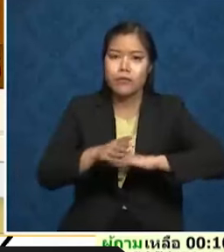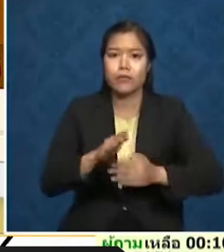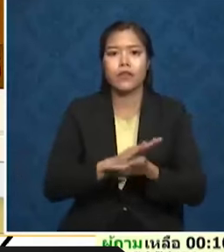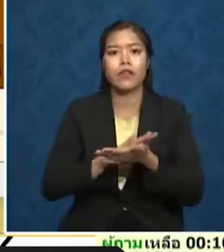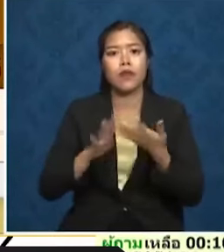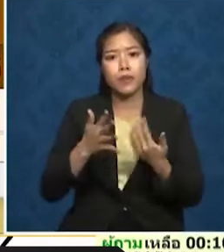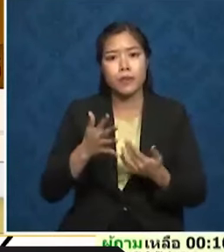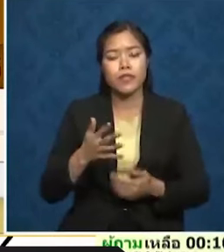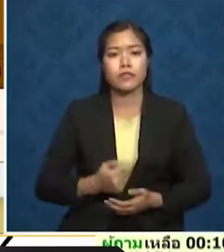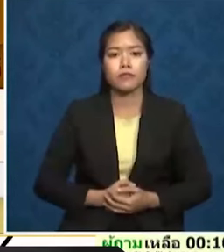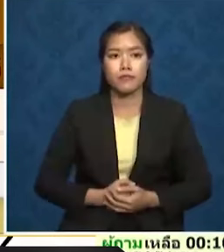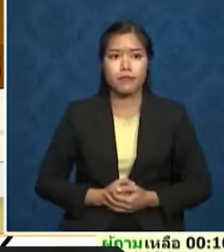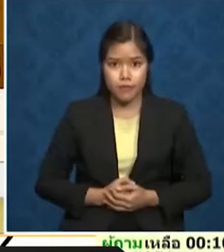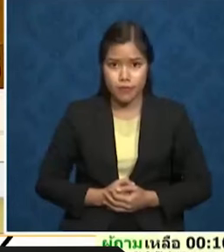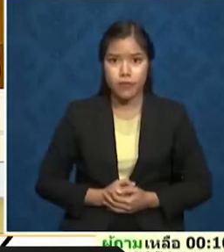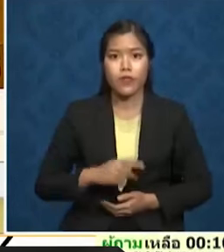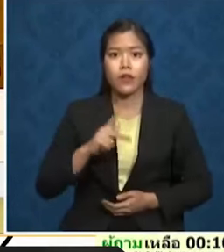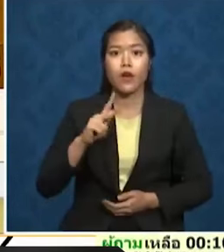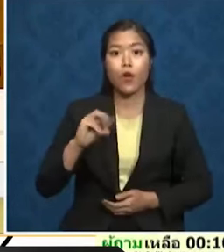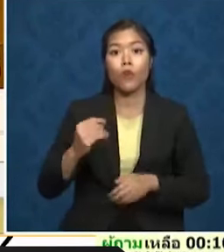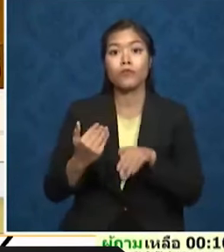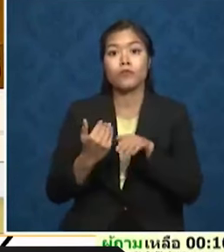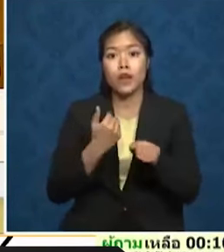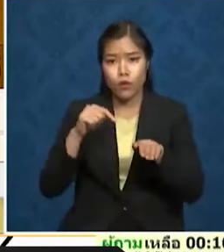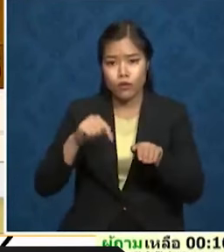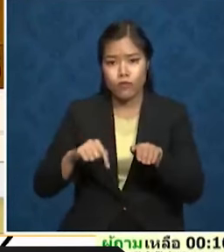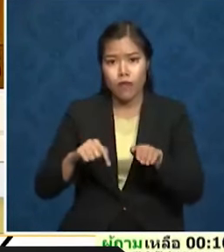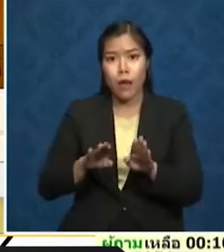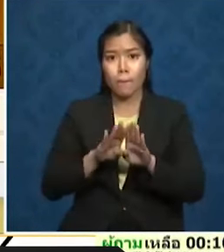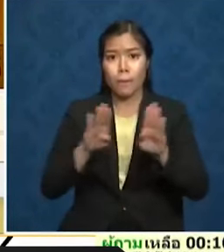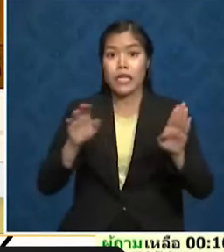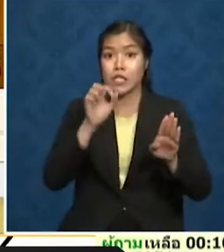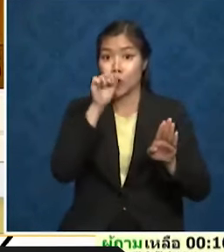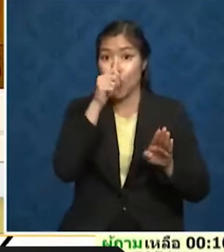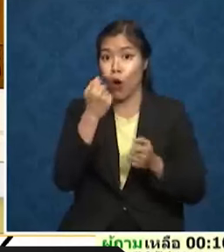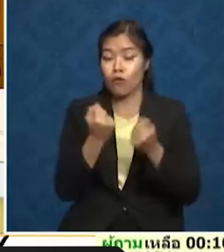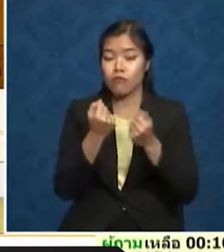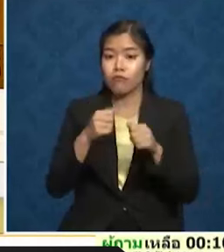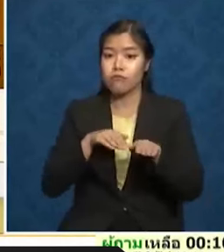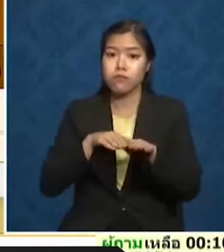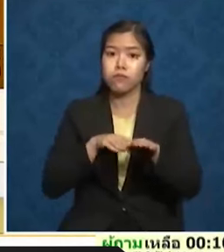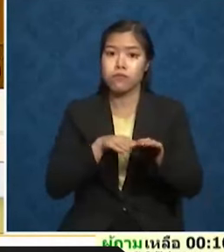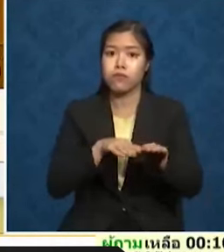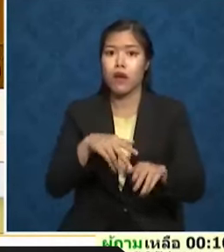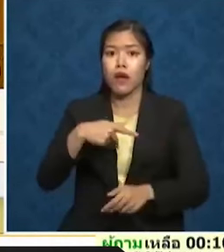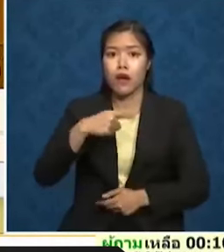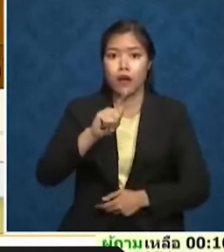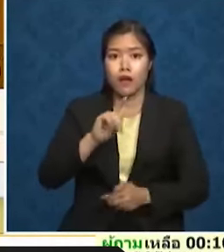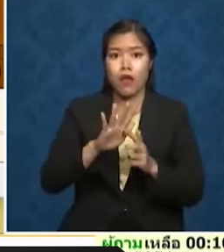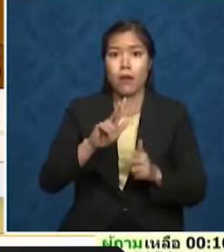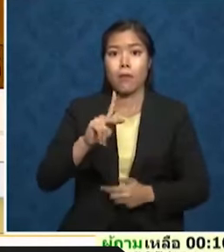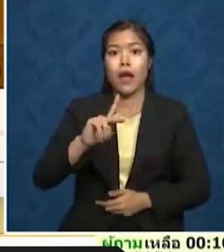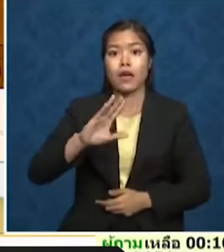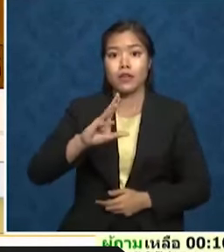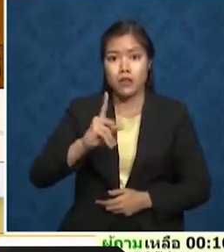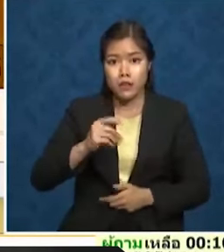นะคะกรมทางหลวงได้เปิดทดลองให้ใช้บริการช่วงของปากช่องถึงทางเลี่ยงเมืองนคร